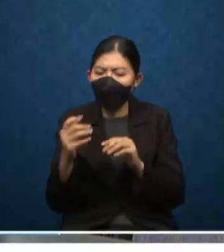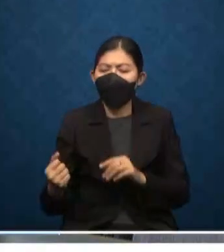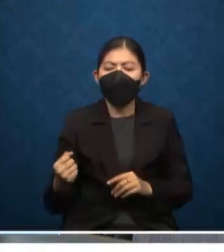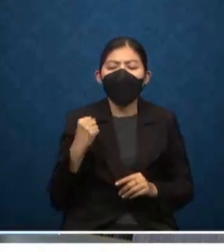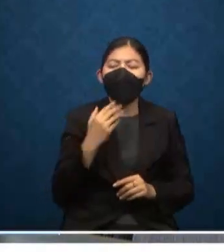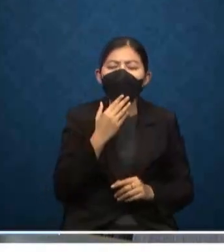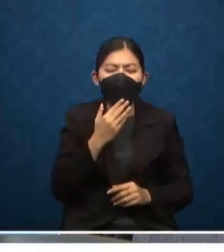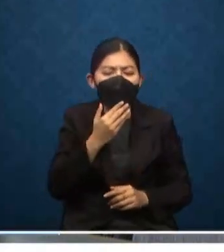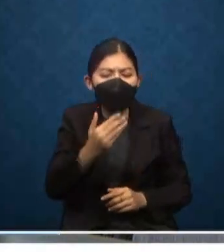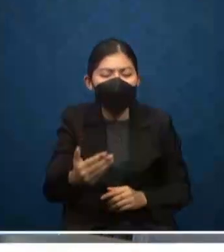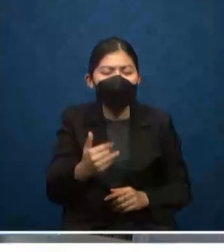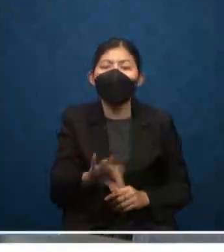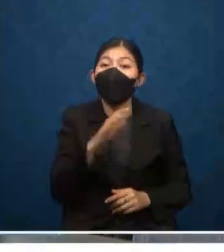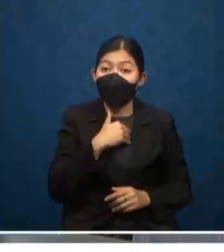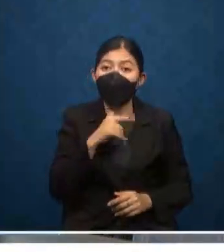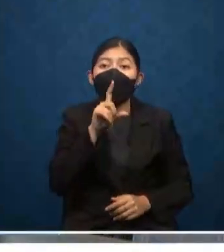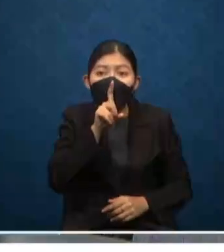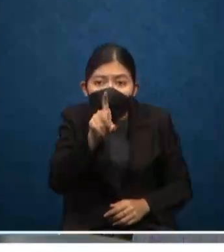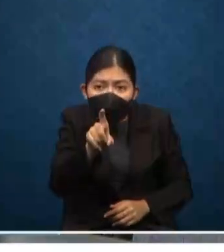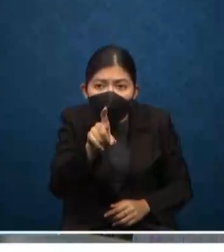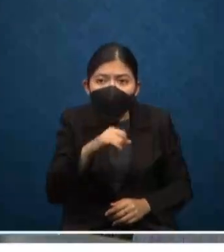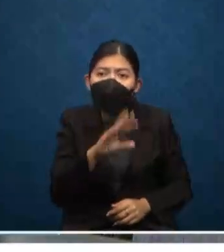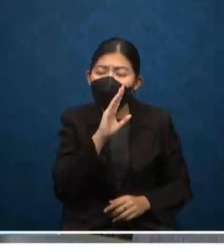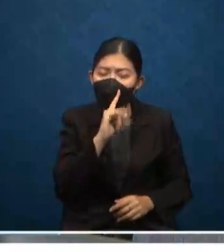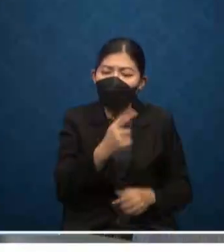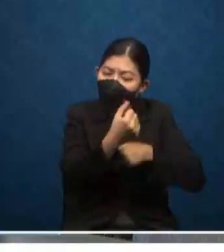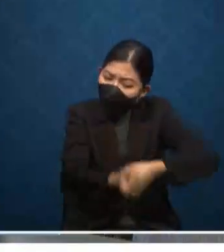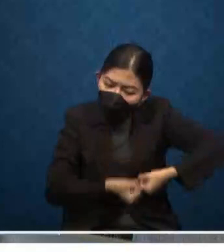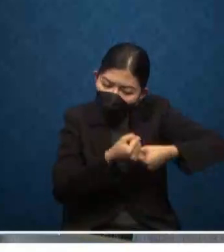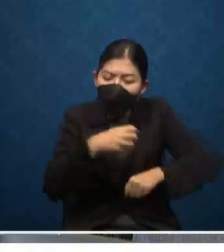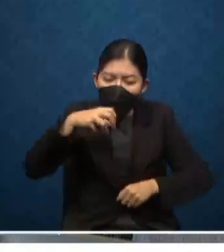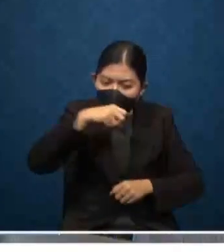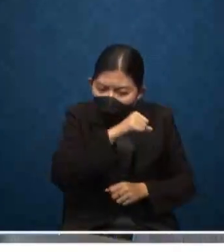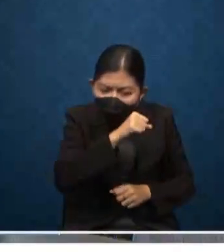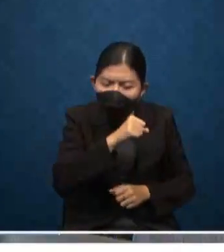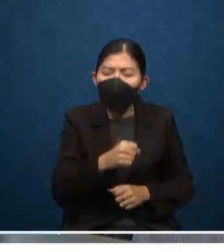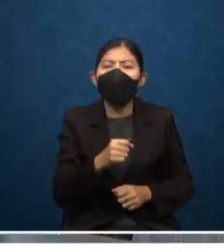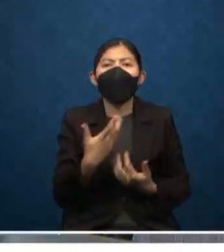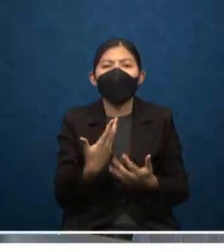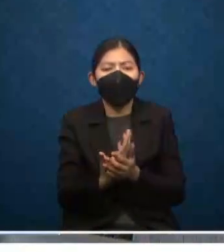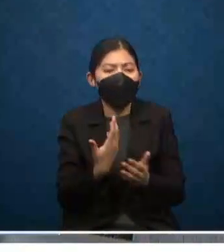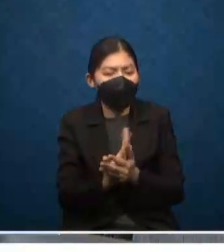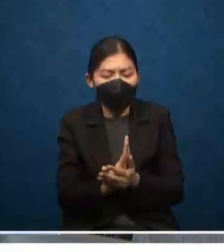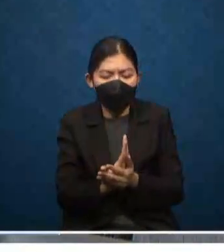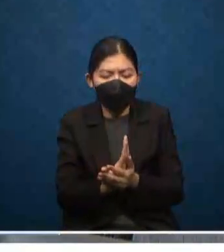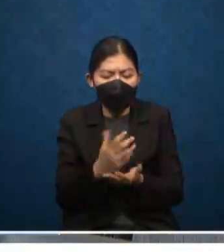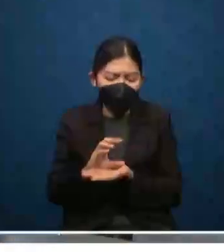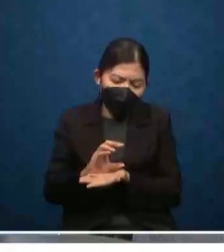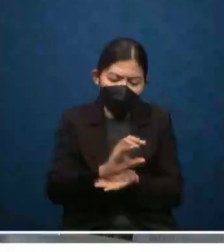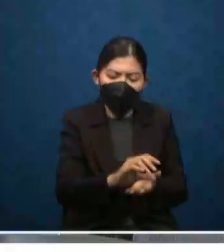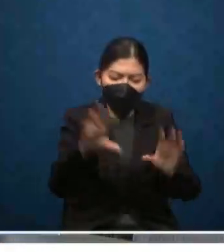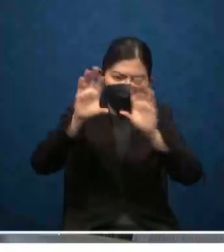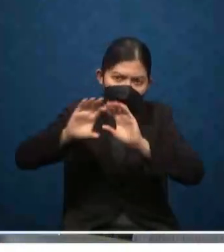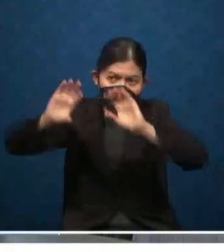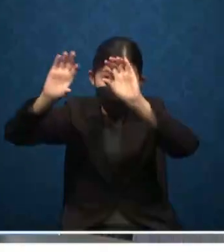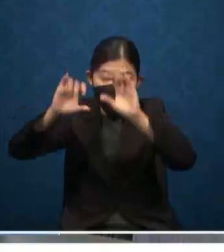ามาด้วยผมถามว่าถ้าหากว่าเกษตรกรชาวไร่อ้อย เงินอุดหนุนที่ได้จากรัฐบาลมาที่เ